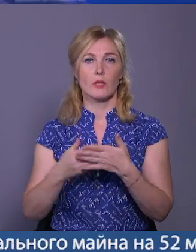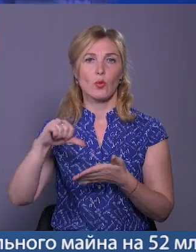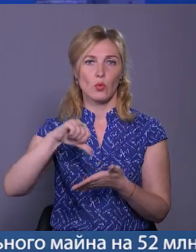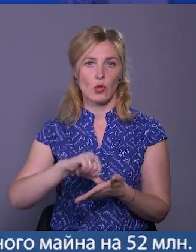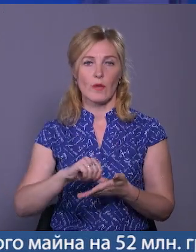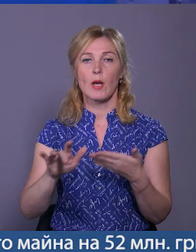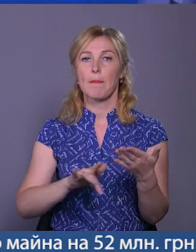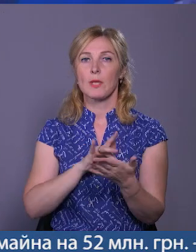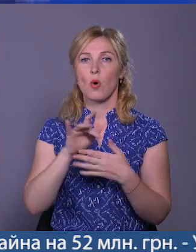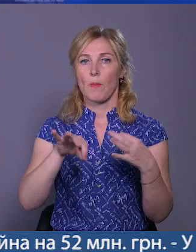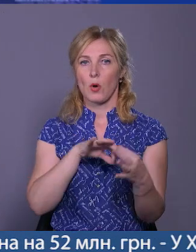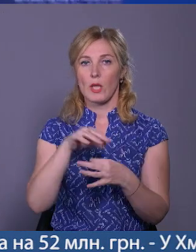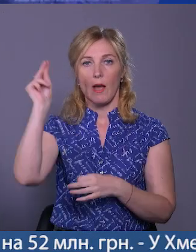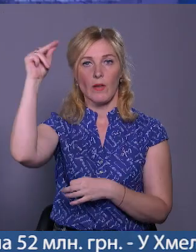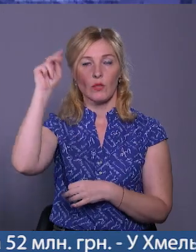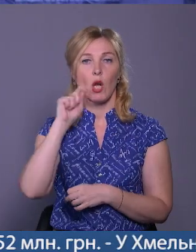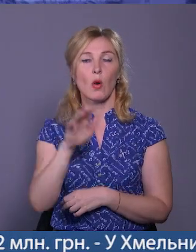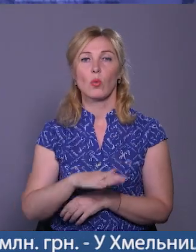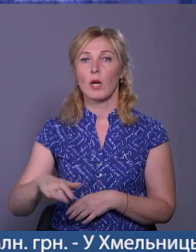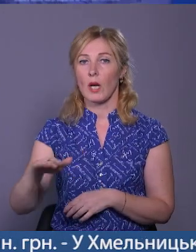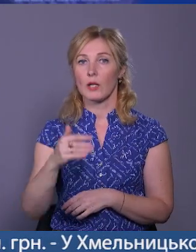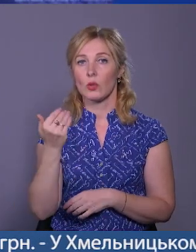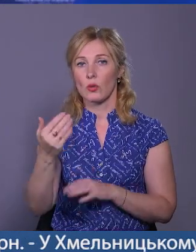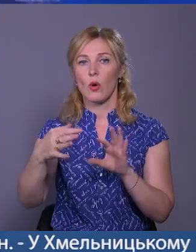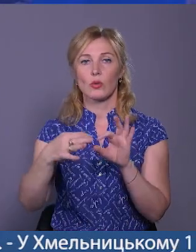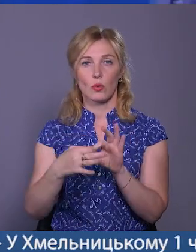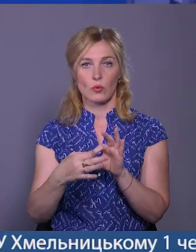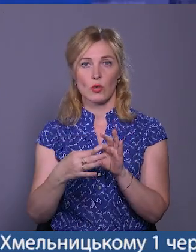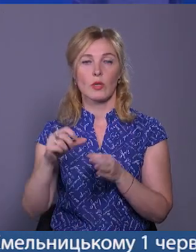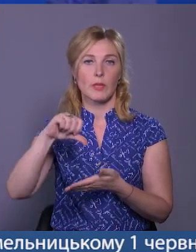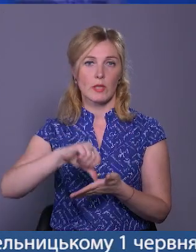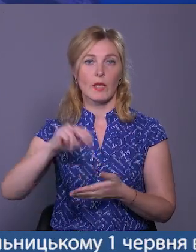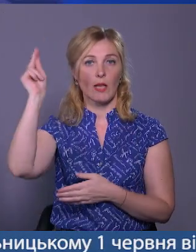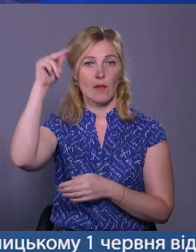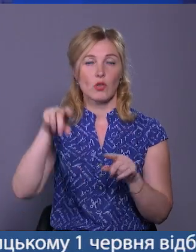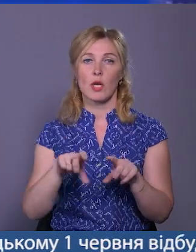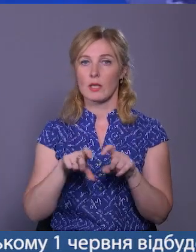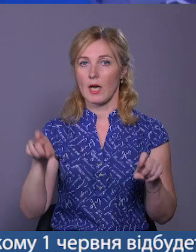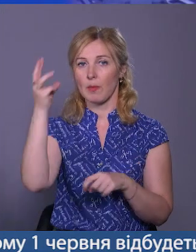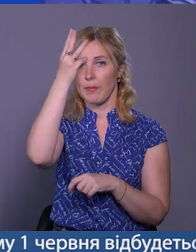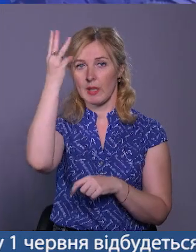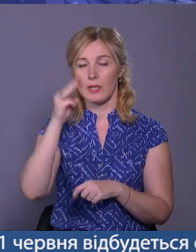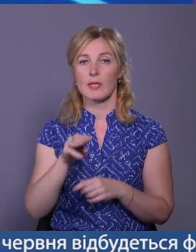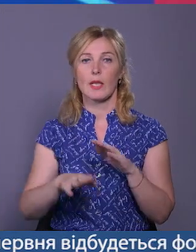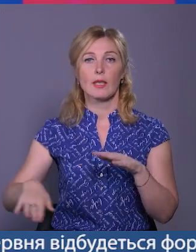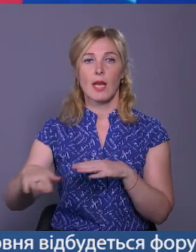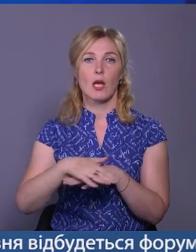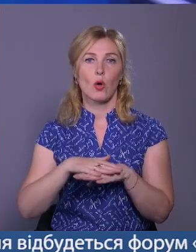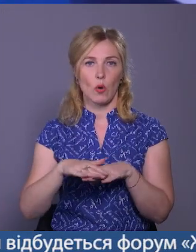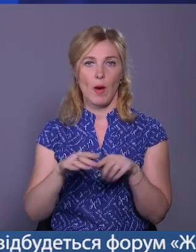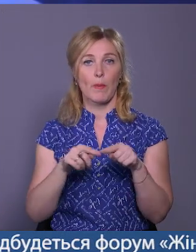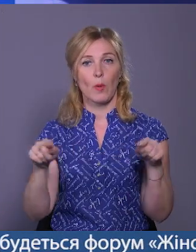учасників міського проєкту вивчаю Україну до нього долучилися представники навчальних закладів Хмельницької тергромади